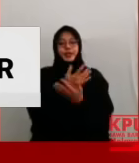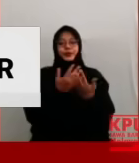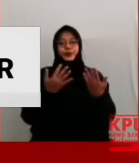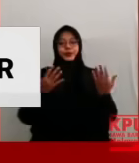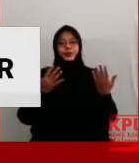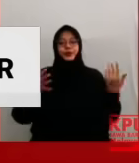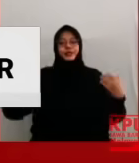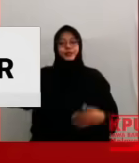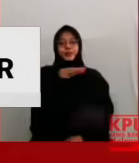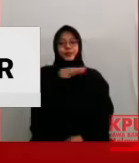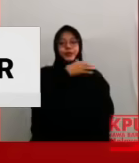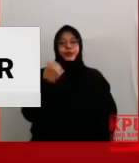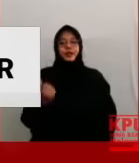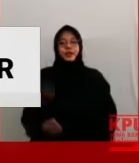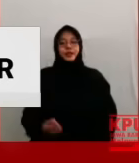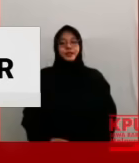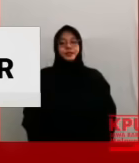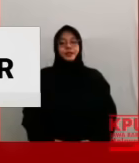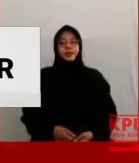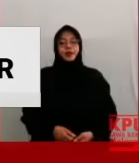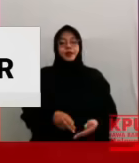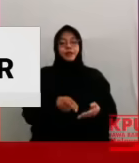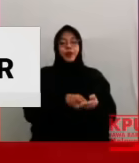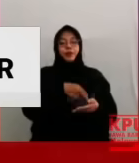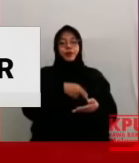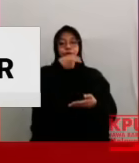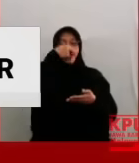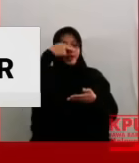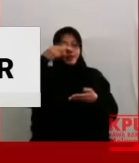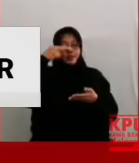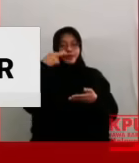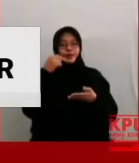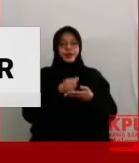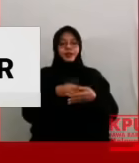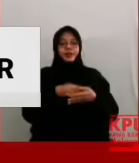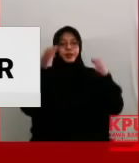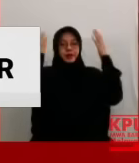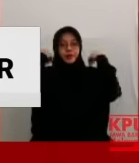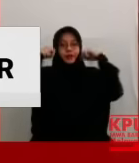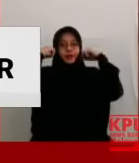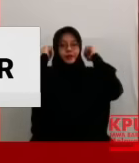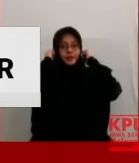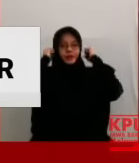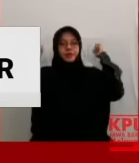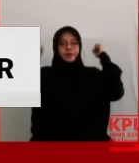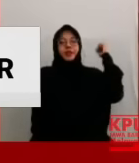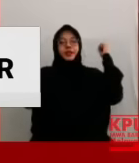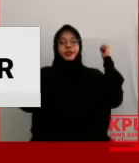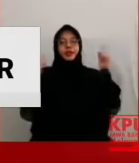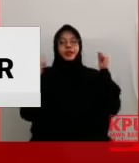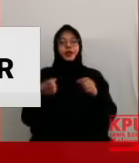rakyatku semua ya Bangunlah jiwanya bangunlah